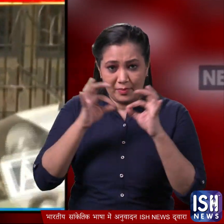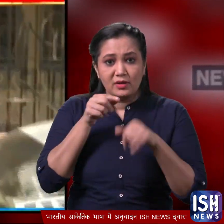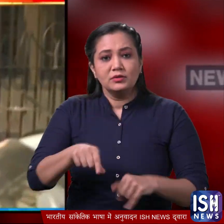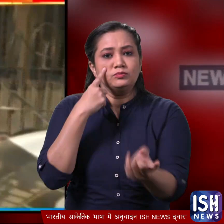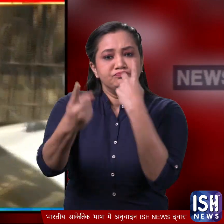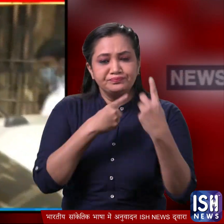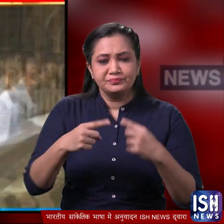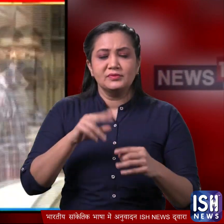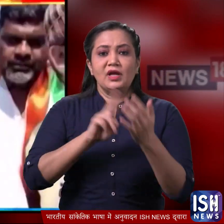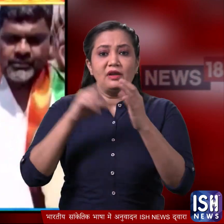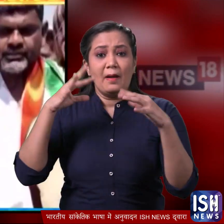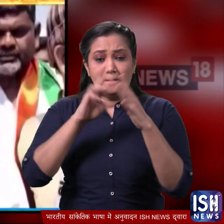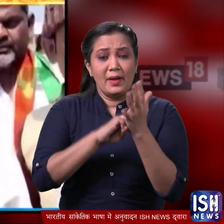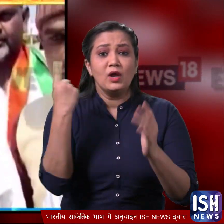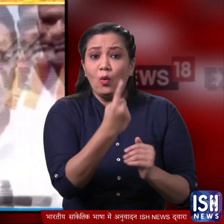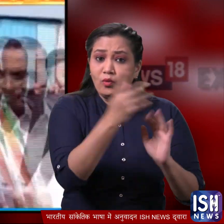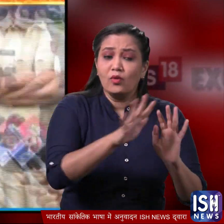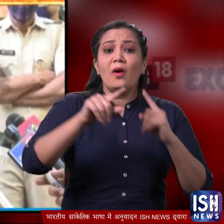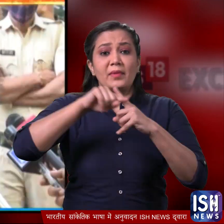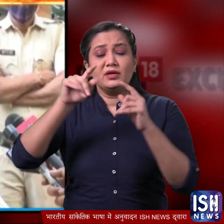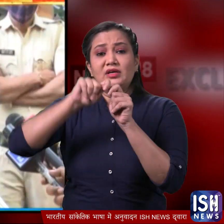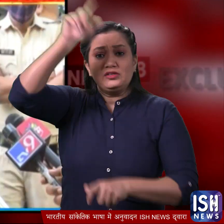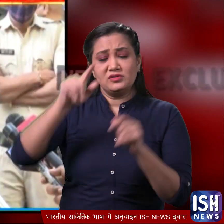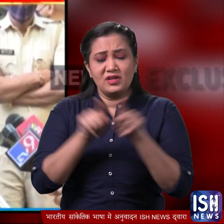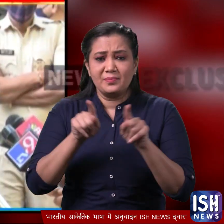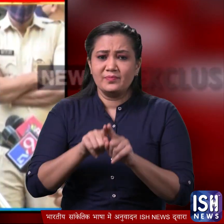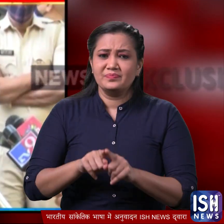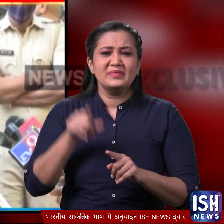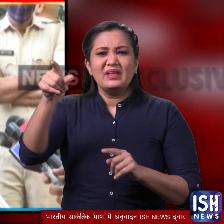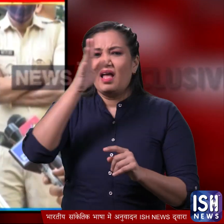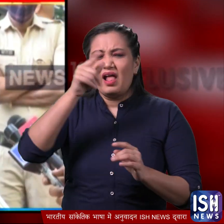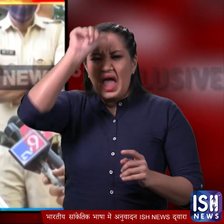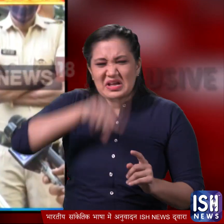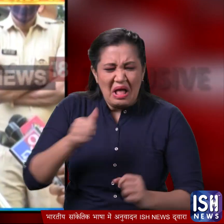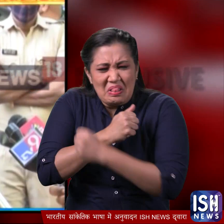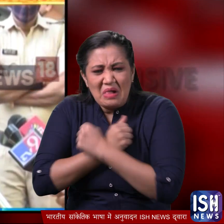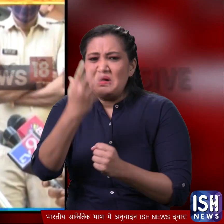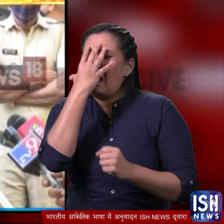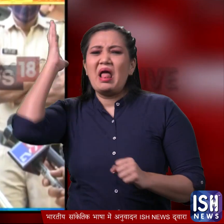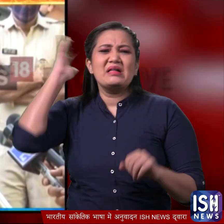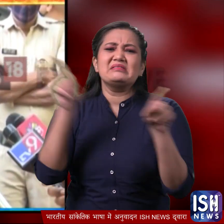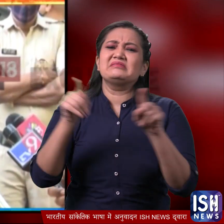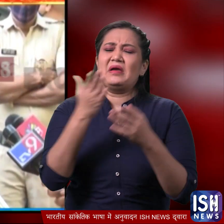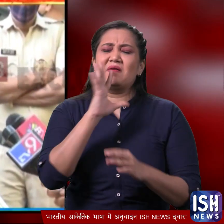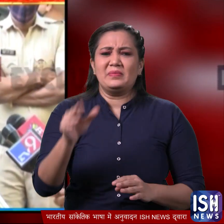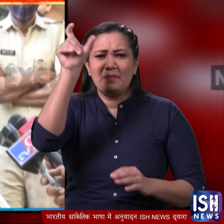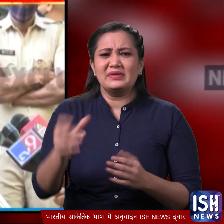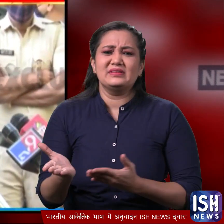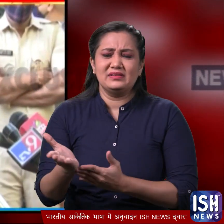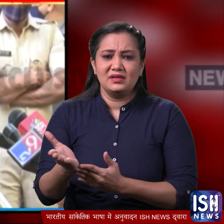लेकिन समीर वानखेड़े के विरोध में केवल नवाब मलिक नहीं बल्कि शिवसेना भी उतर आई। देशभक्ति का मुखौटा पहनकर राजनीति